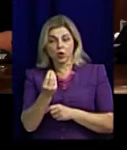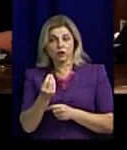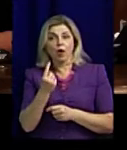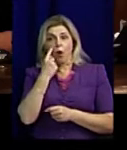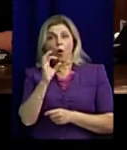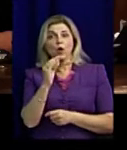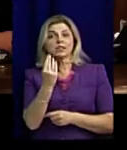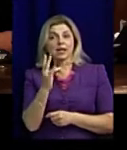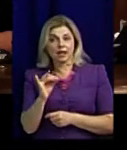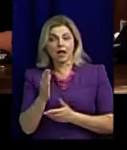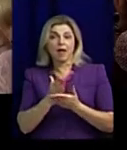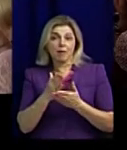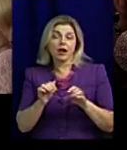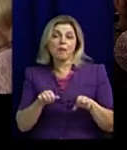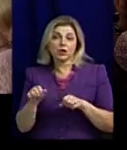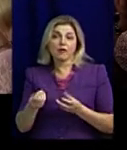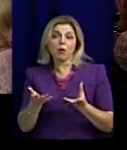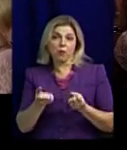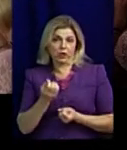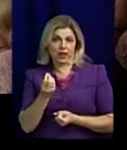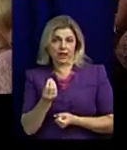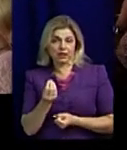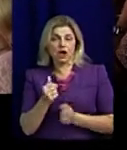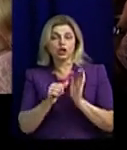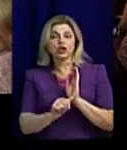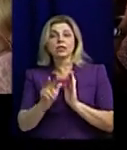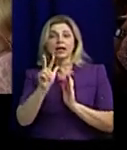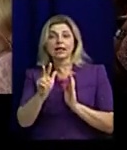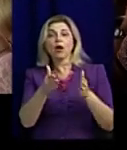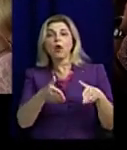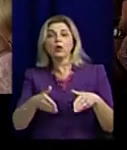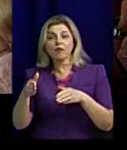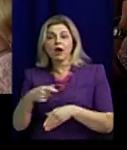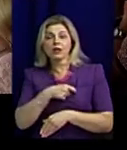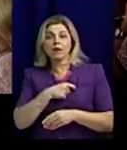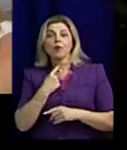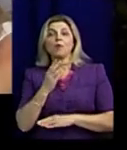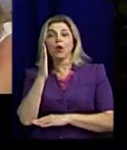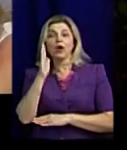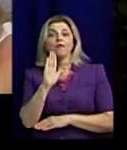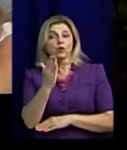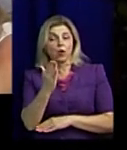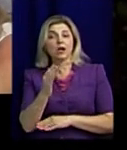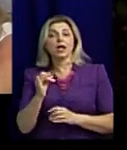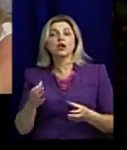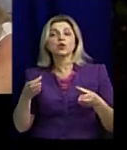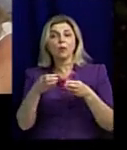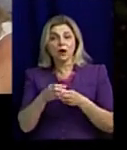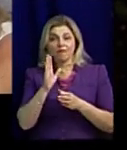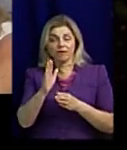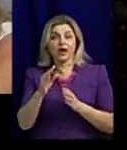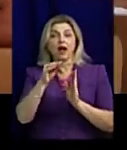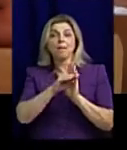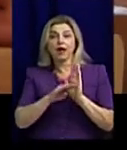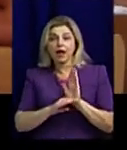можливість отримати кошти. Ці 63 ділянки депутати намагались проголосувати ще у вівторок. Згрупували їх у пакет.